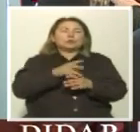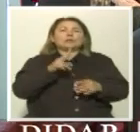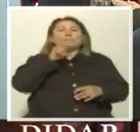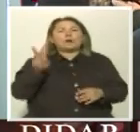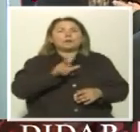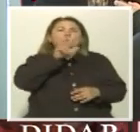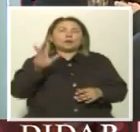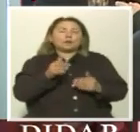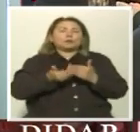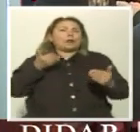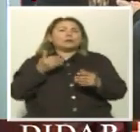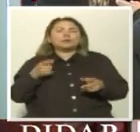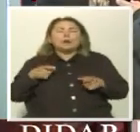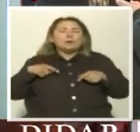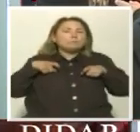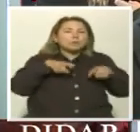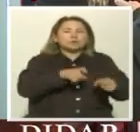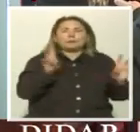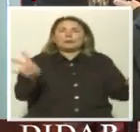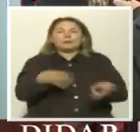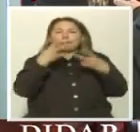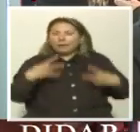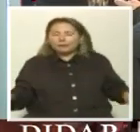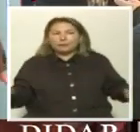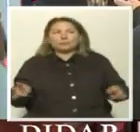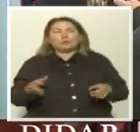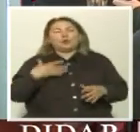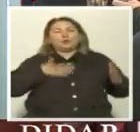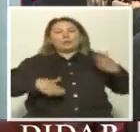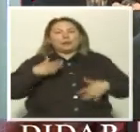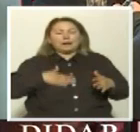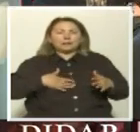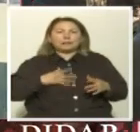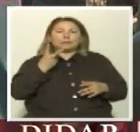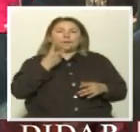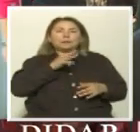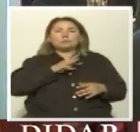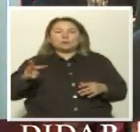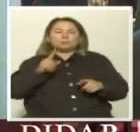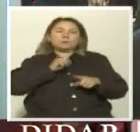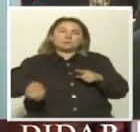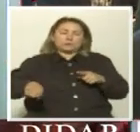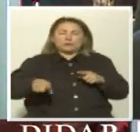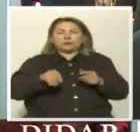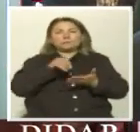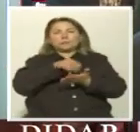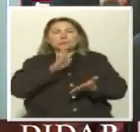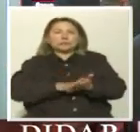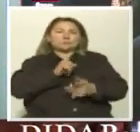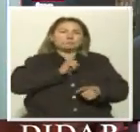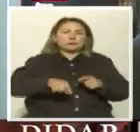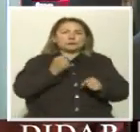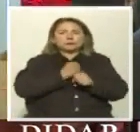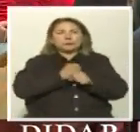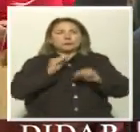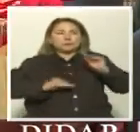сағат тұрудың қажеті жоқ. Қазір жаңа өзімде куә болдым, бір 2 минутқа жетер жетпес уақытта